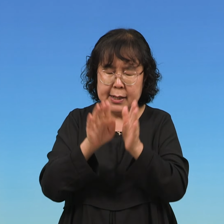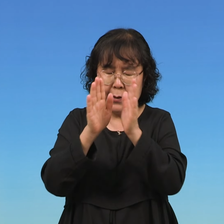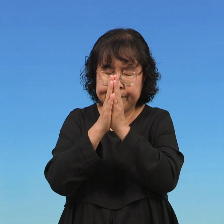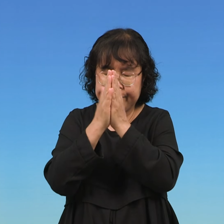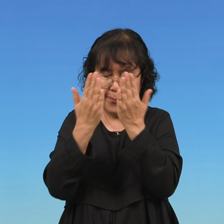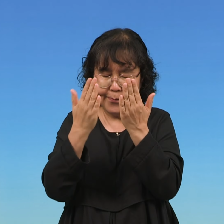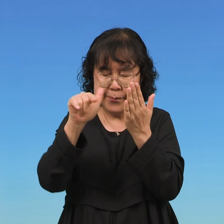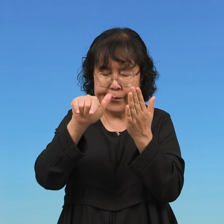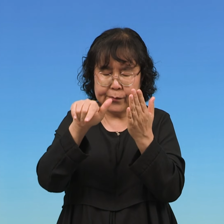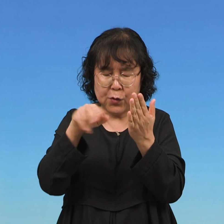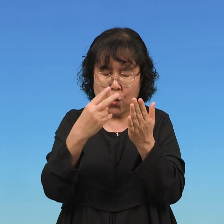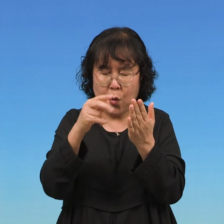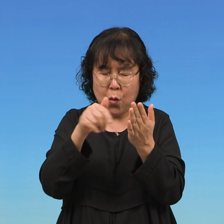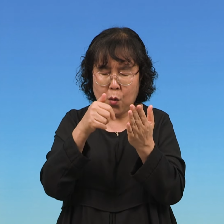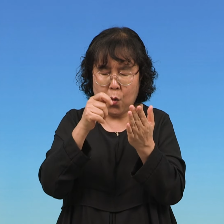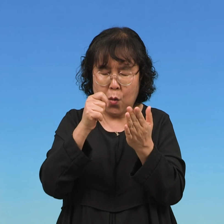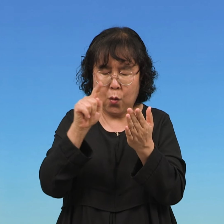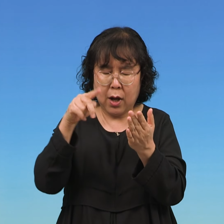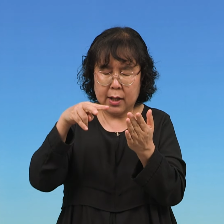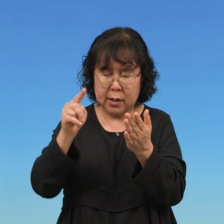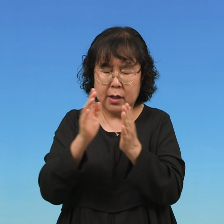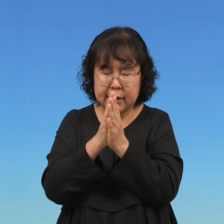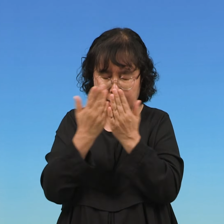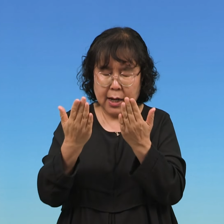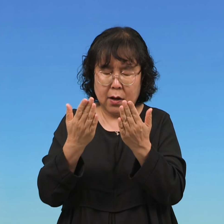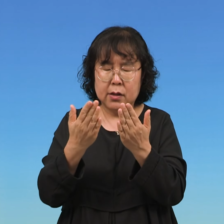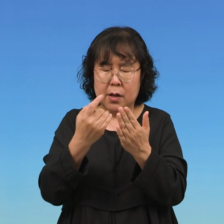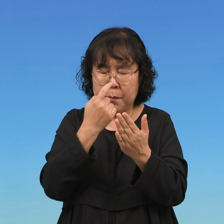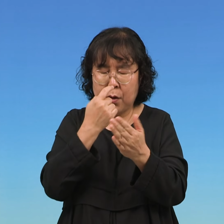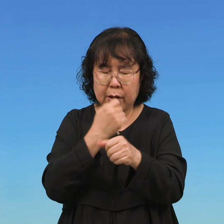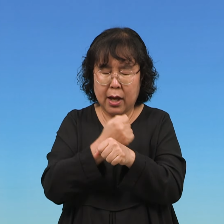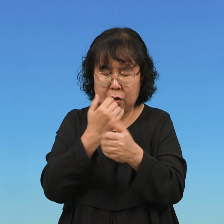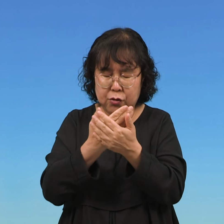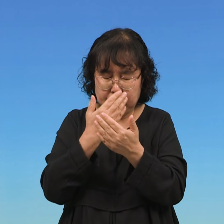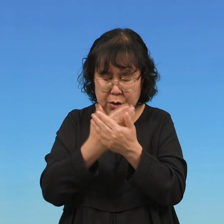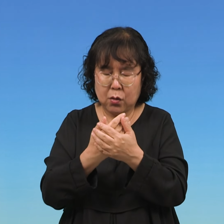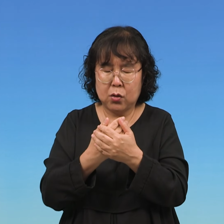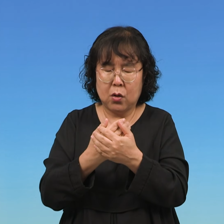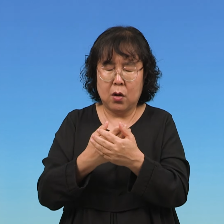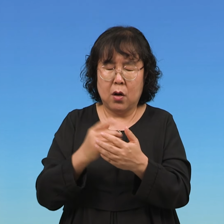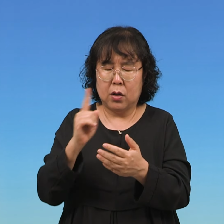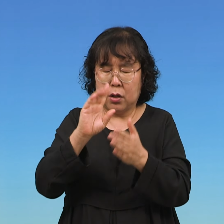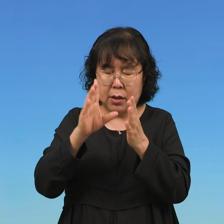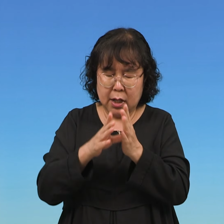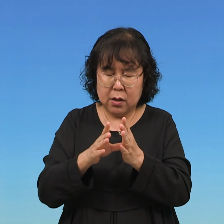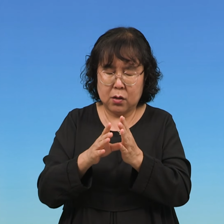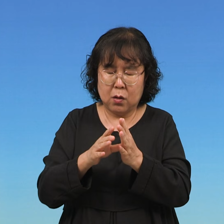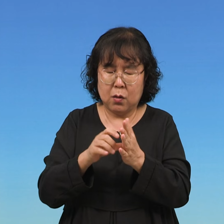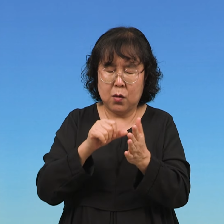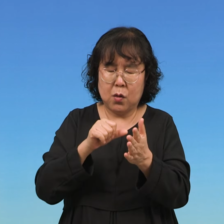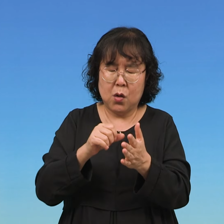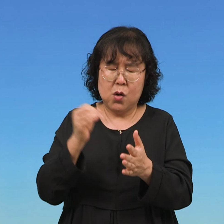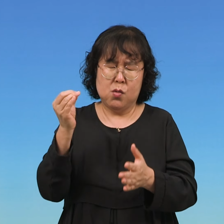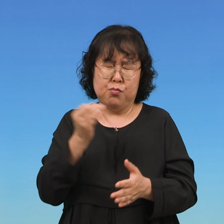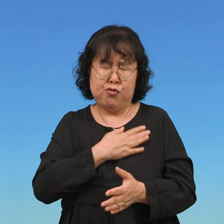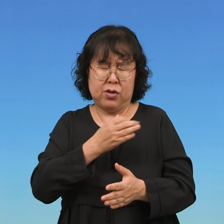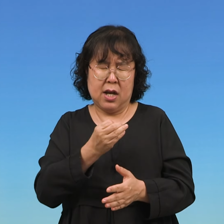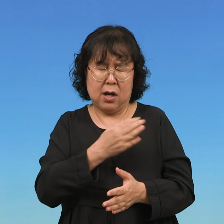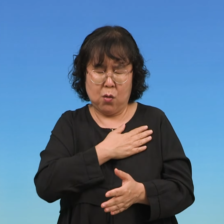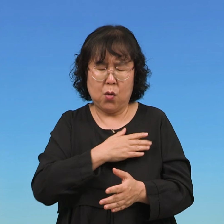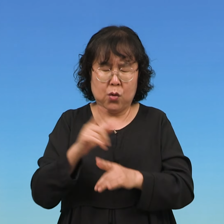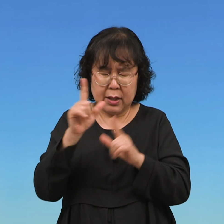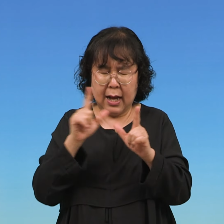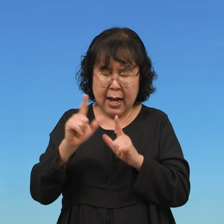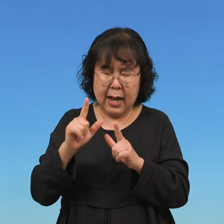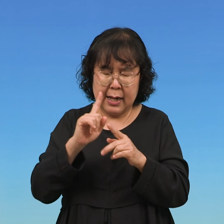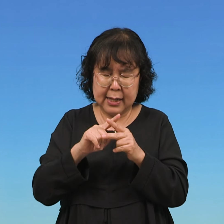주시옵소서 때로는 하나님 물질적인 부를 이루고 많은 것을 누리는 삶을 산다 할